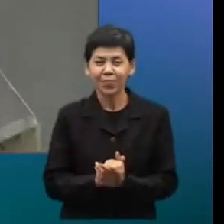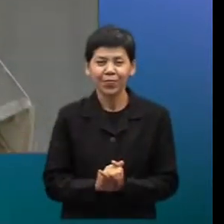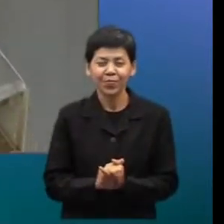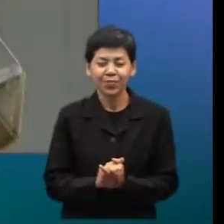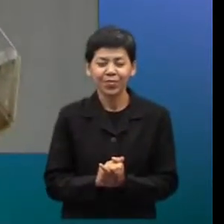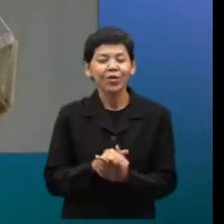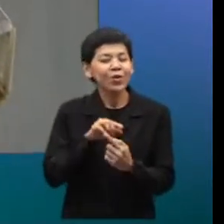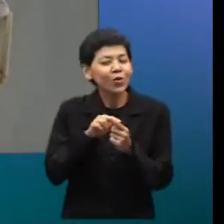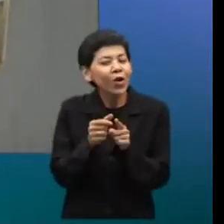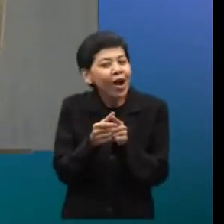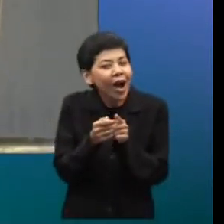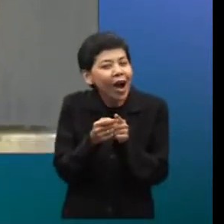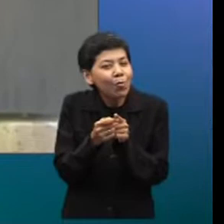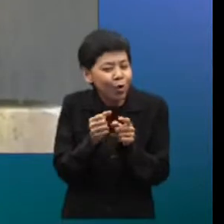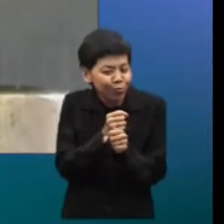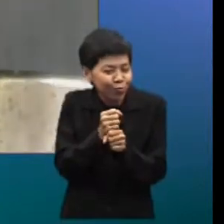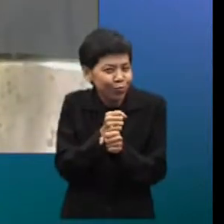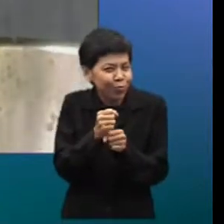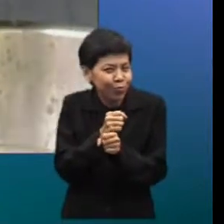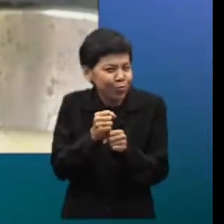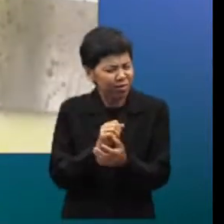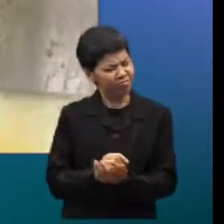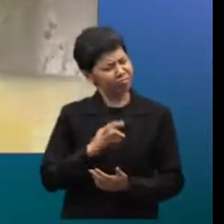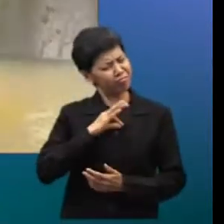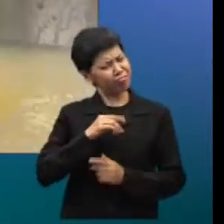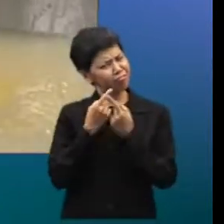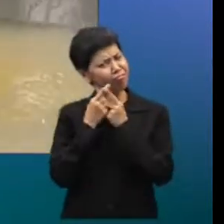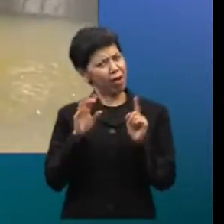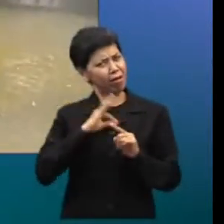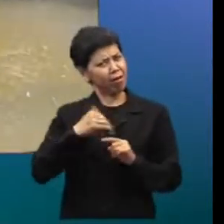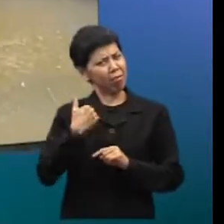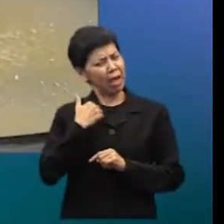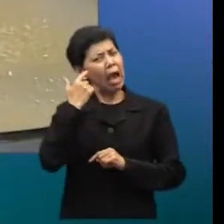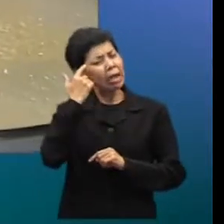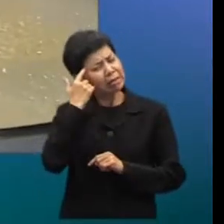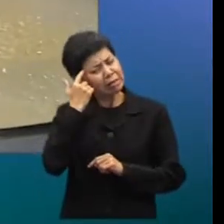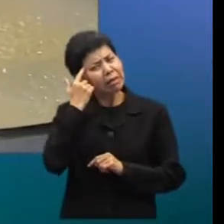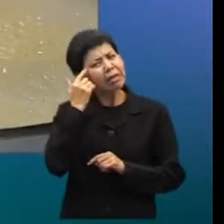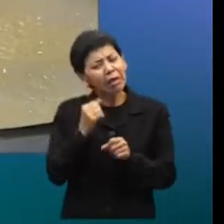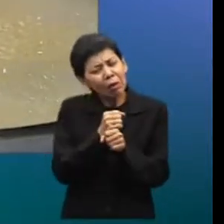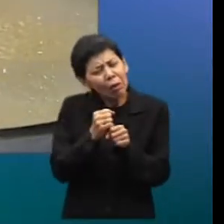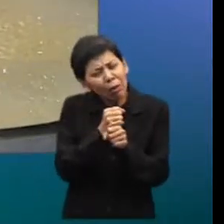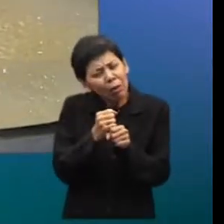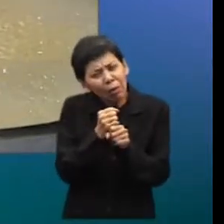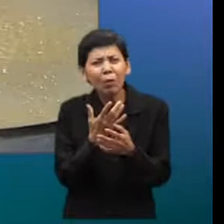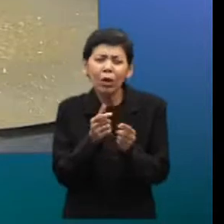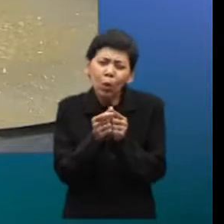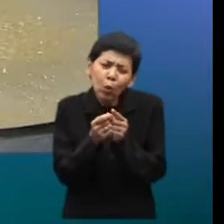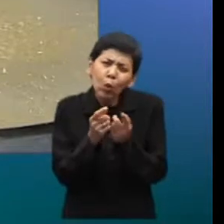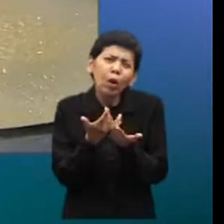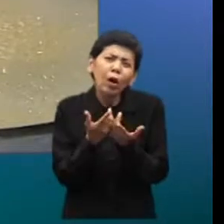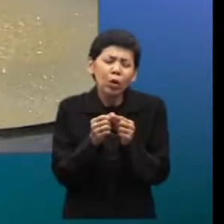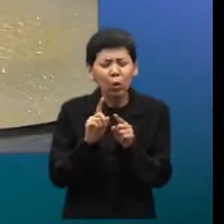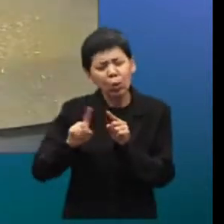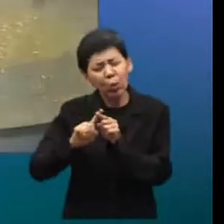นั่นก็คือน้ำนมข้าวโพดอาจจะฟังดูแปลกๆเพราะเรามักจะคุ้นเคยกับนมถั่วเหลืองหรือไม่ก็นมจากเต้